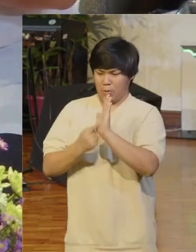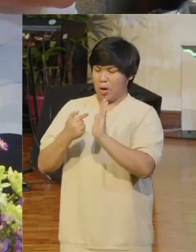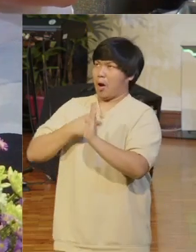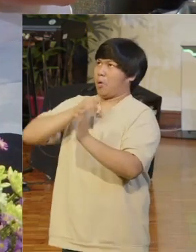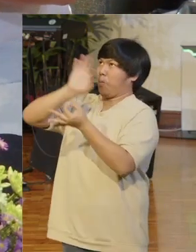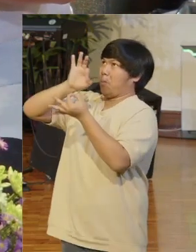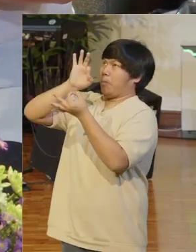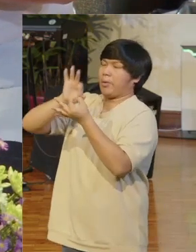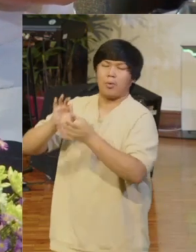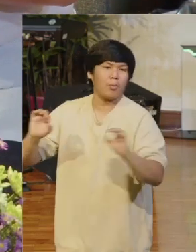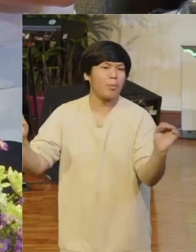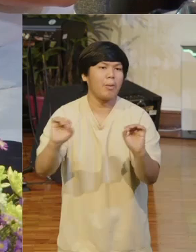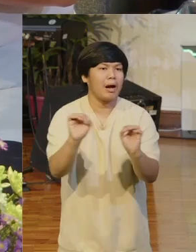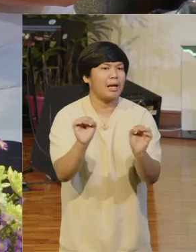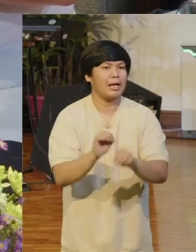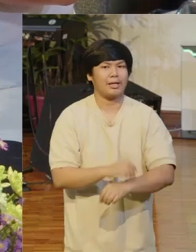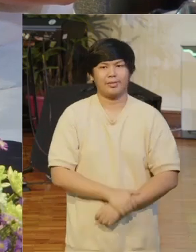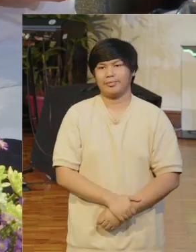after God.